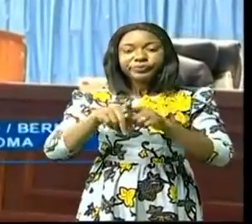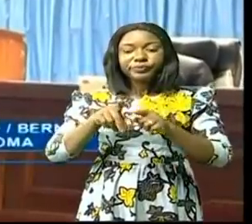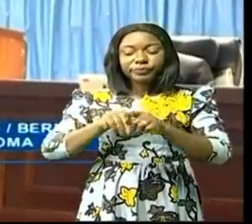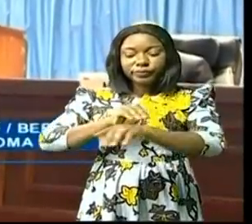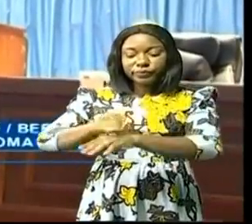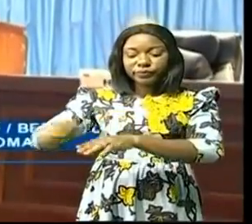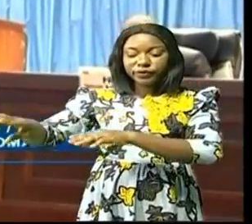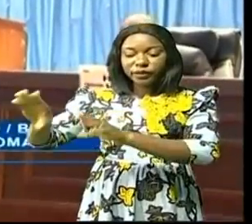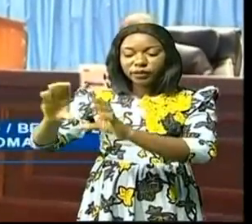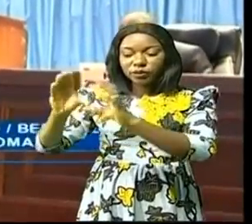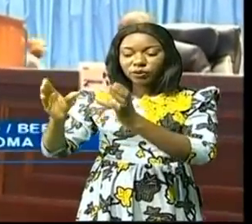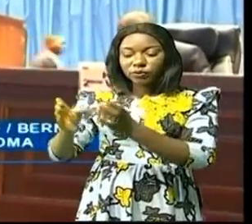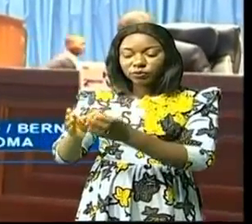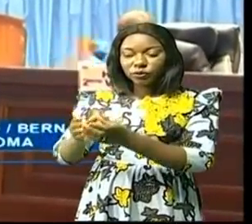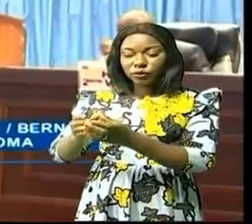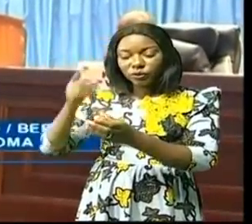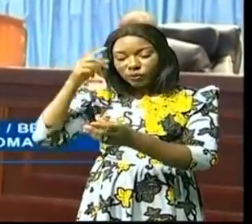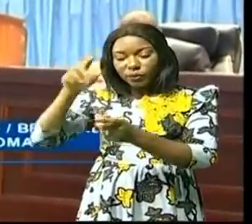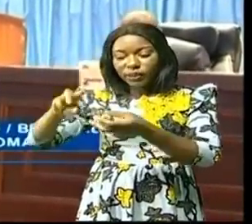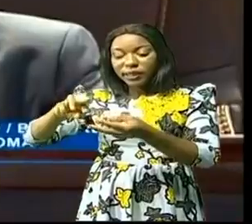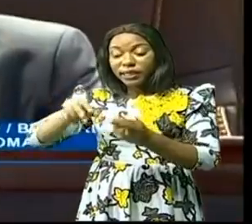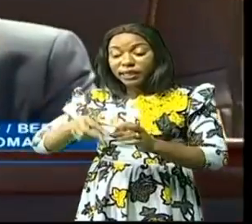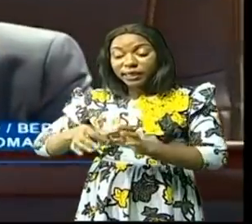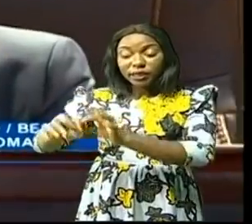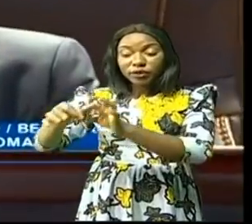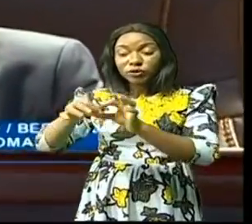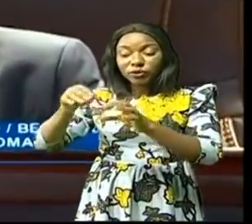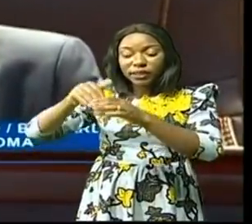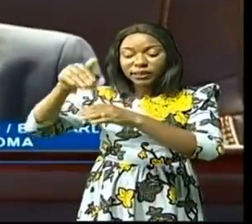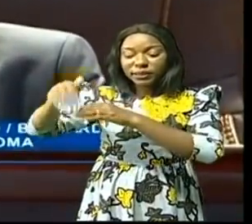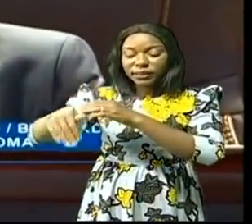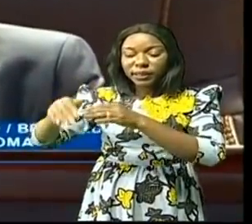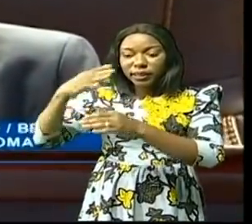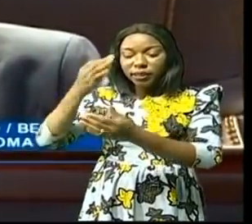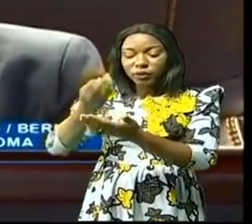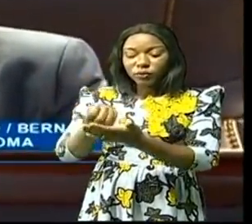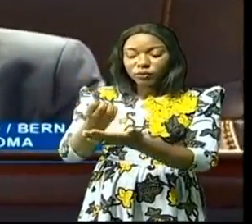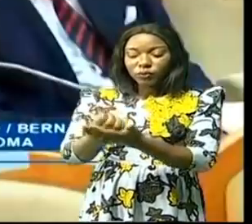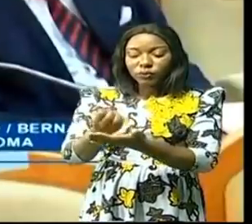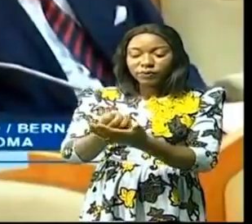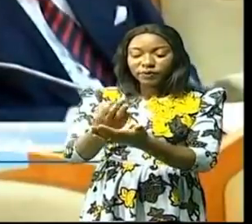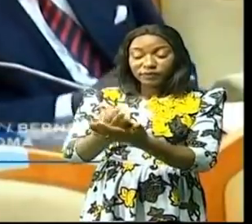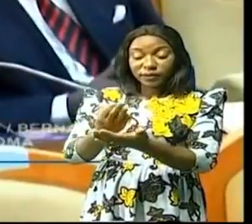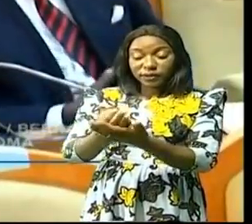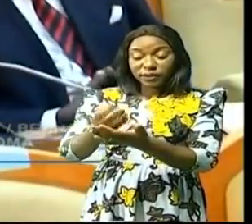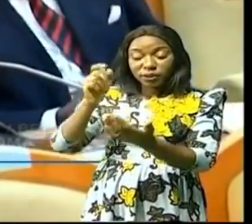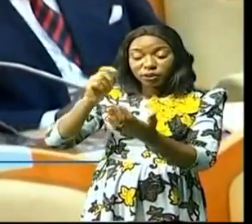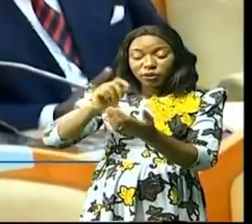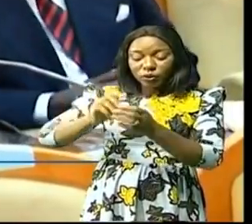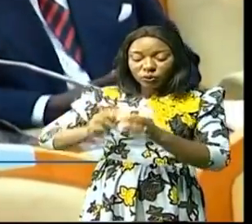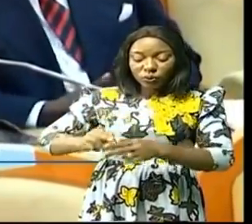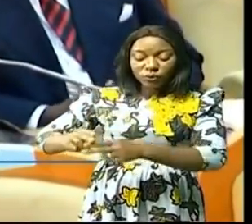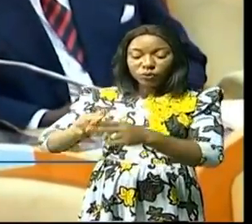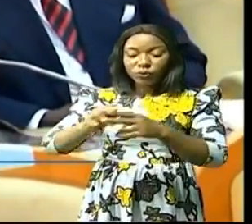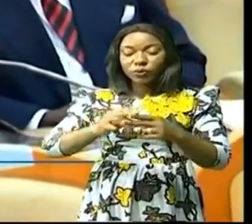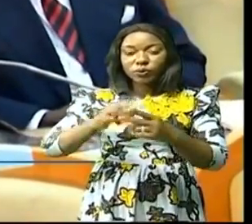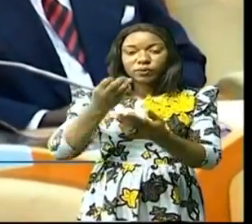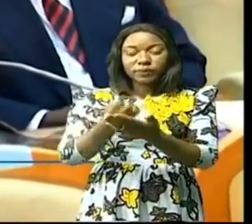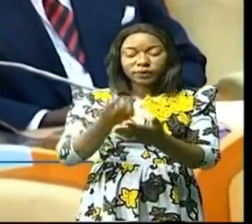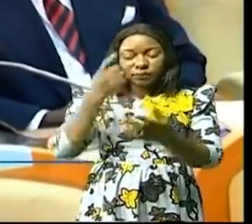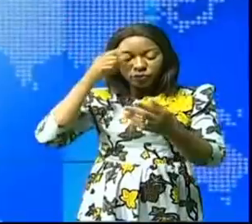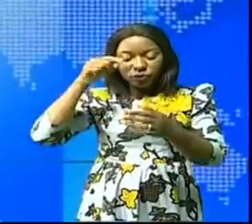renvoyées à la commission mixte relations extérieures et économiques, financières et contrôle budgétaire pour un examen approfondi.